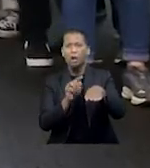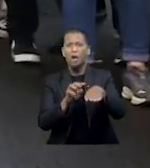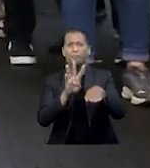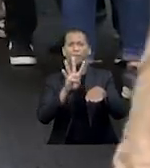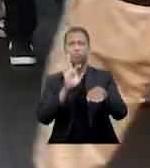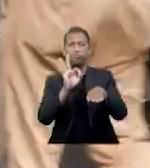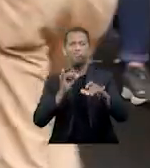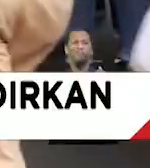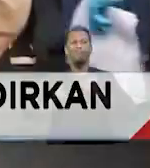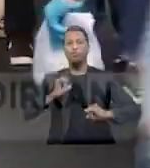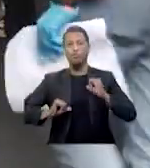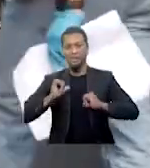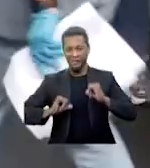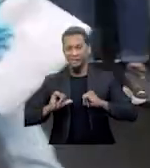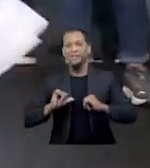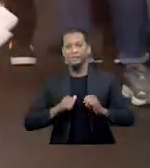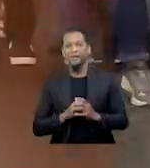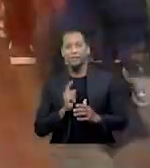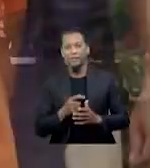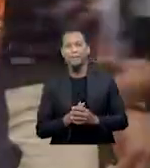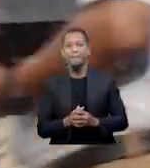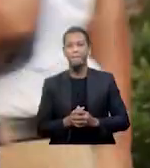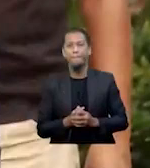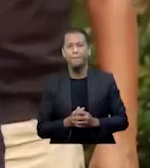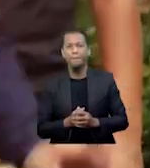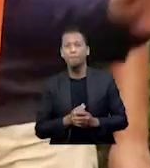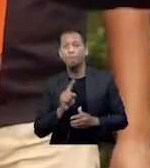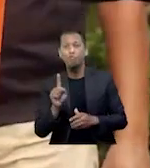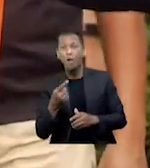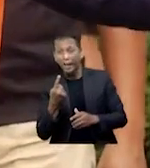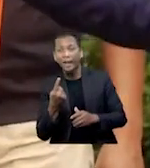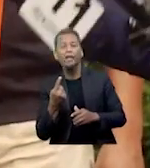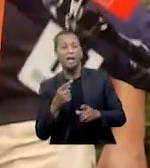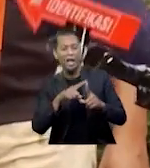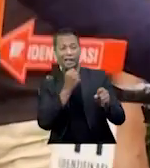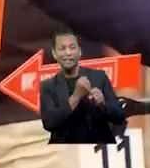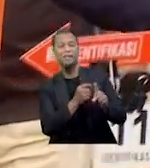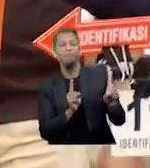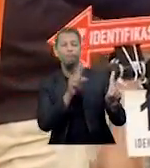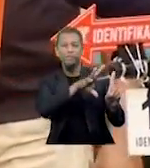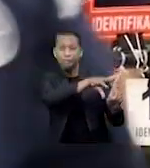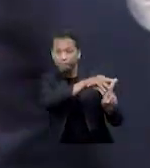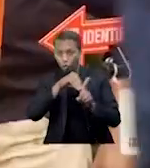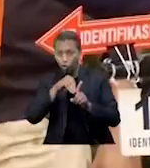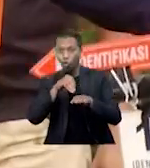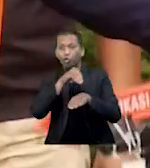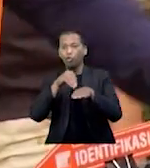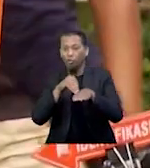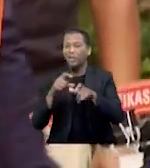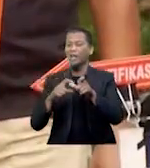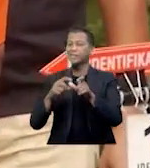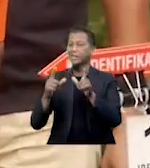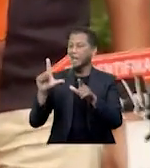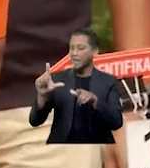saksi. Dimulai saat Mario menjemput kekasihnya AG di sekolah, lanjut menjemput Shane. Ketiganya lalu menjemput David yang tengah